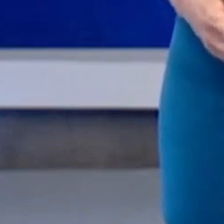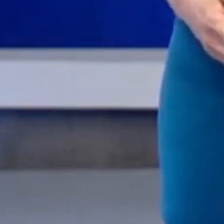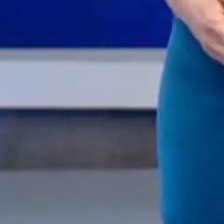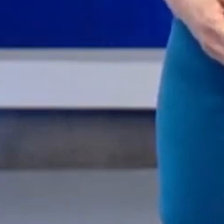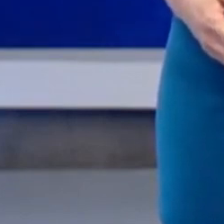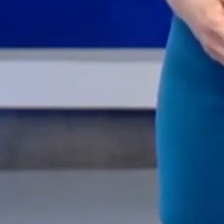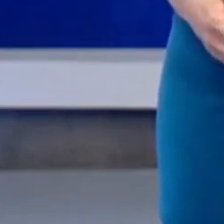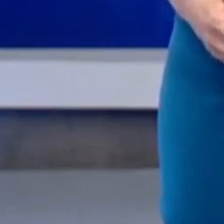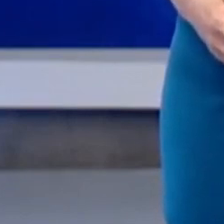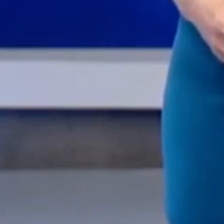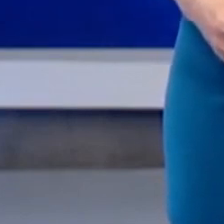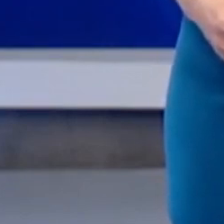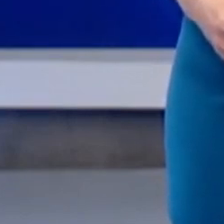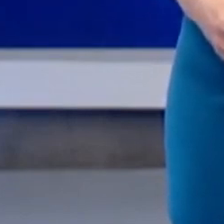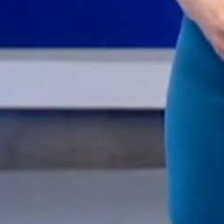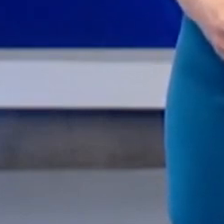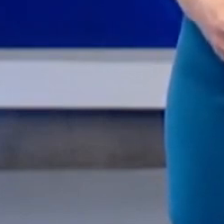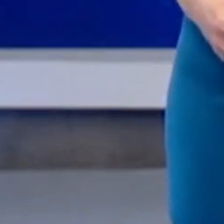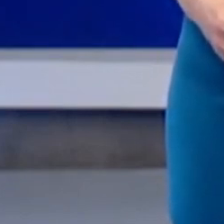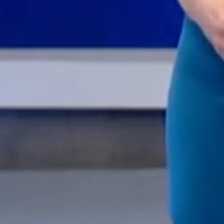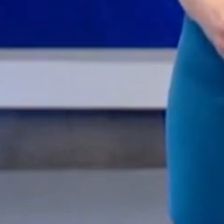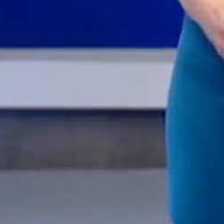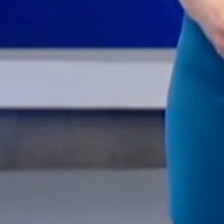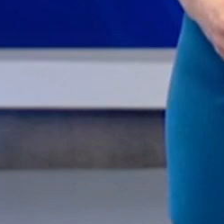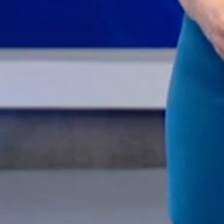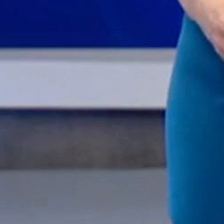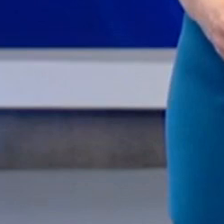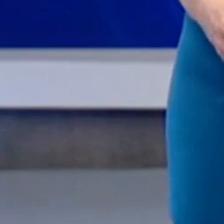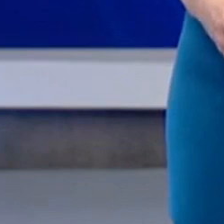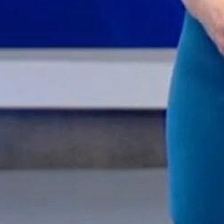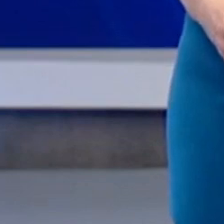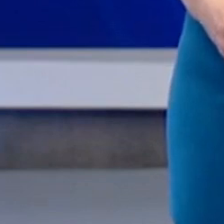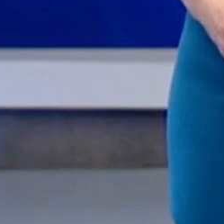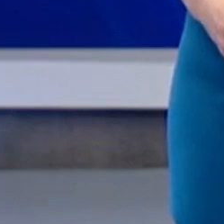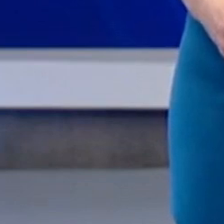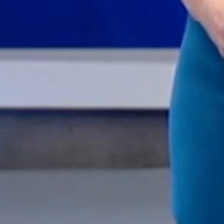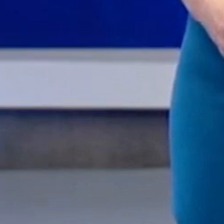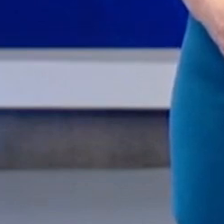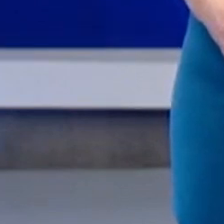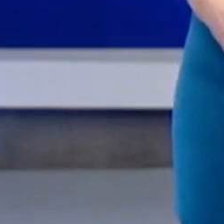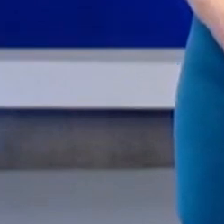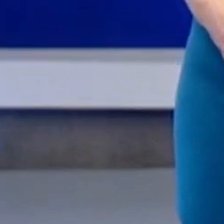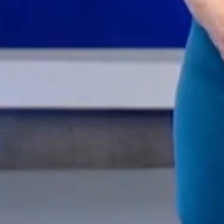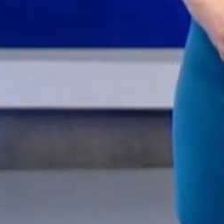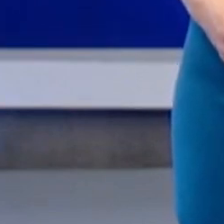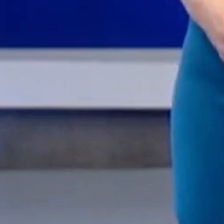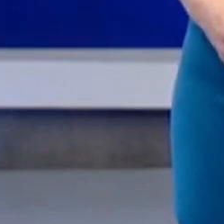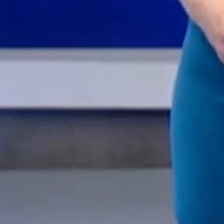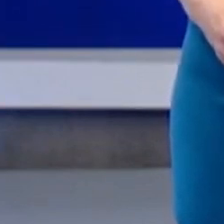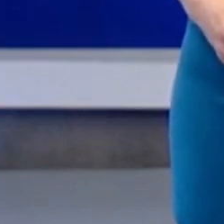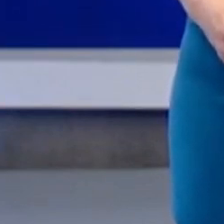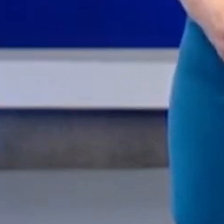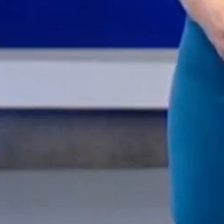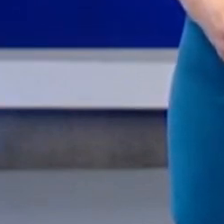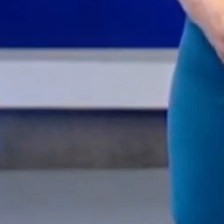maging saksi. Mag-subscribe sa GMA Integrated News sa YouTube. Para sa mga kapuso abroad, samahan niyo